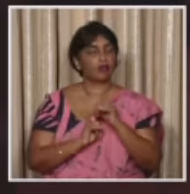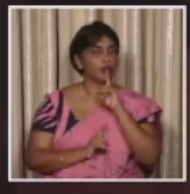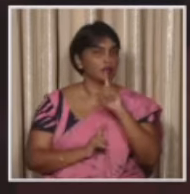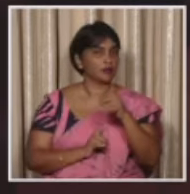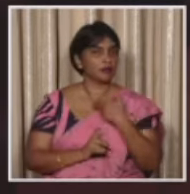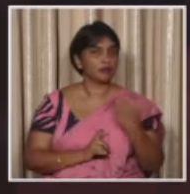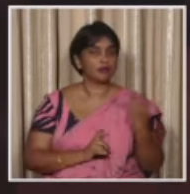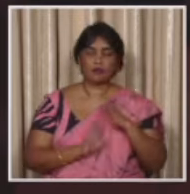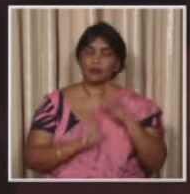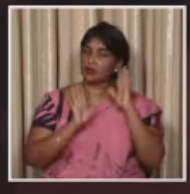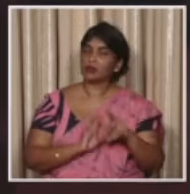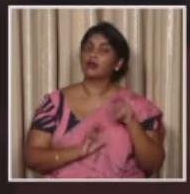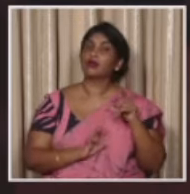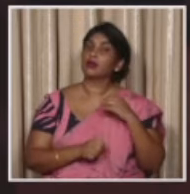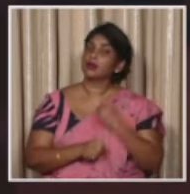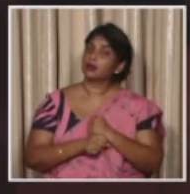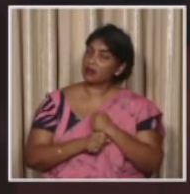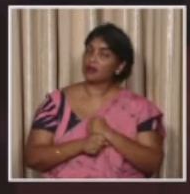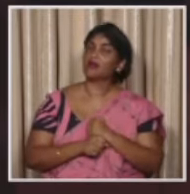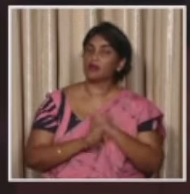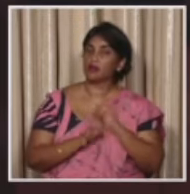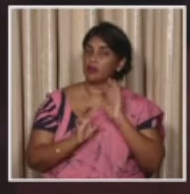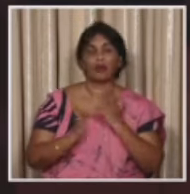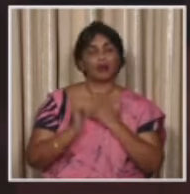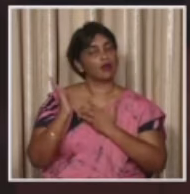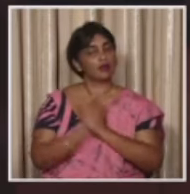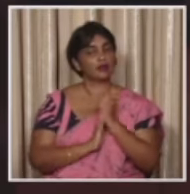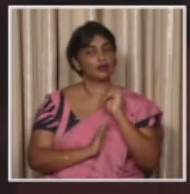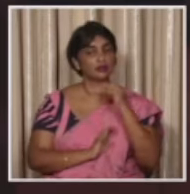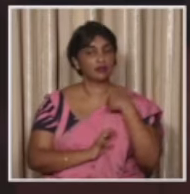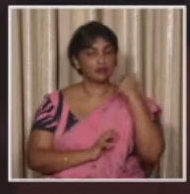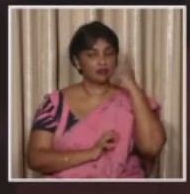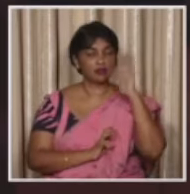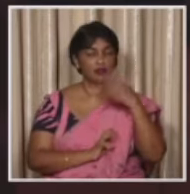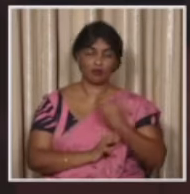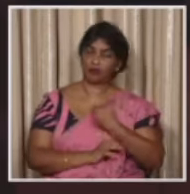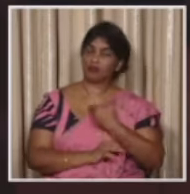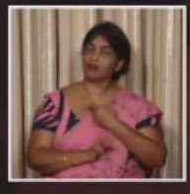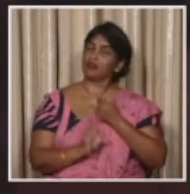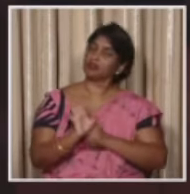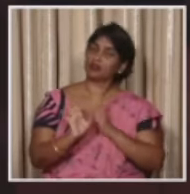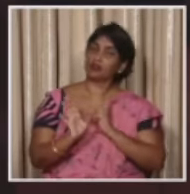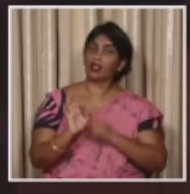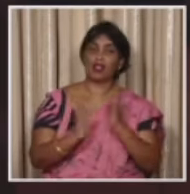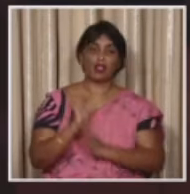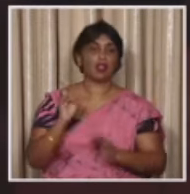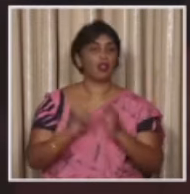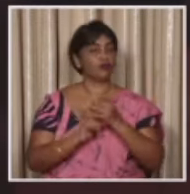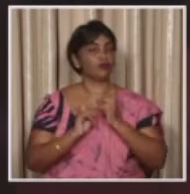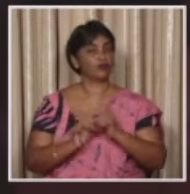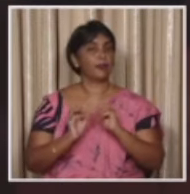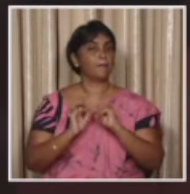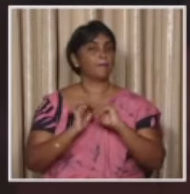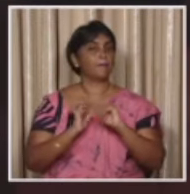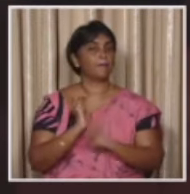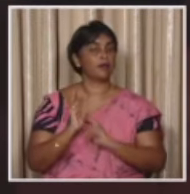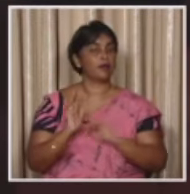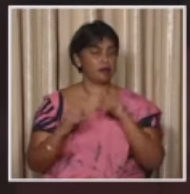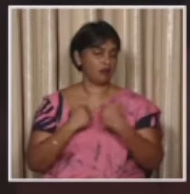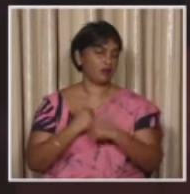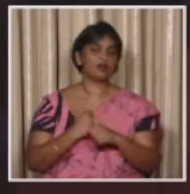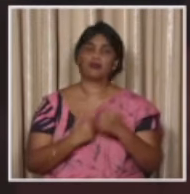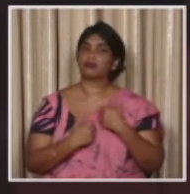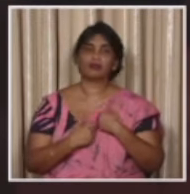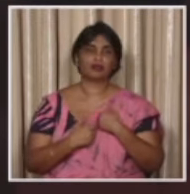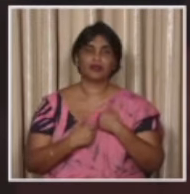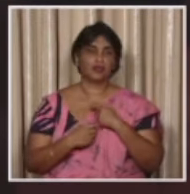බෑ. නමුත් රජයකට තියෙන්න ඕන අයිතියක්, සමහරු හිතන් ඉන්නවා මේ මම මේ සදාකාලික ඇමති හැටියට ඉන්න මේ පනත හදලා තියෙන්නේ කියලා. මම